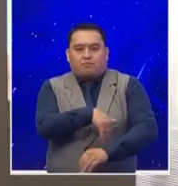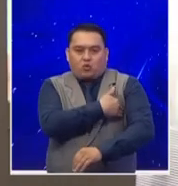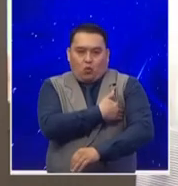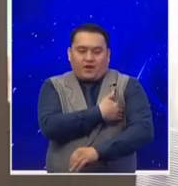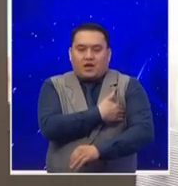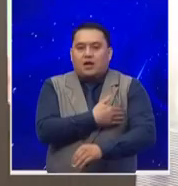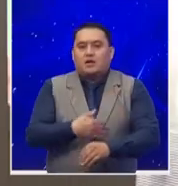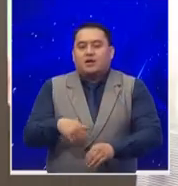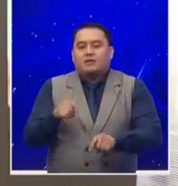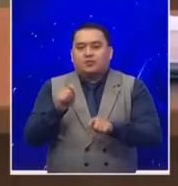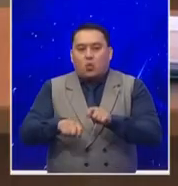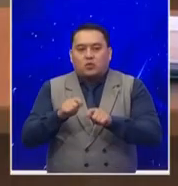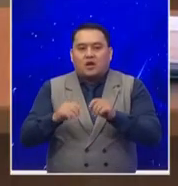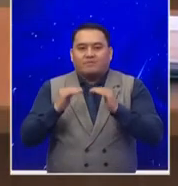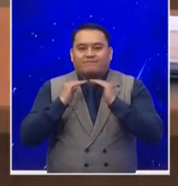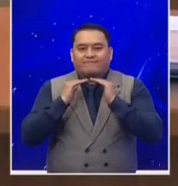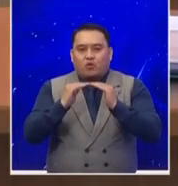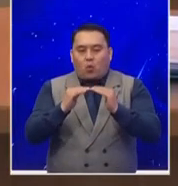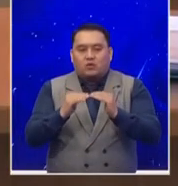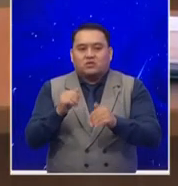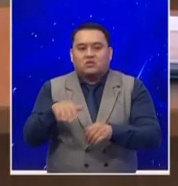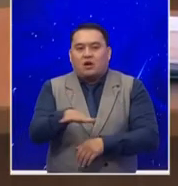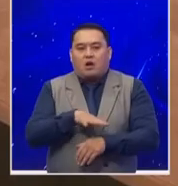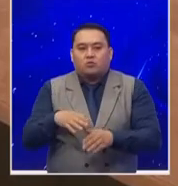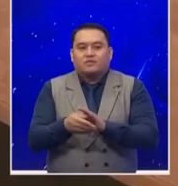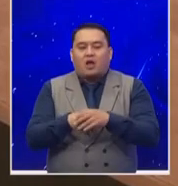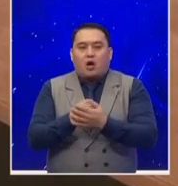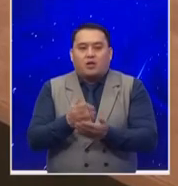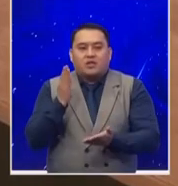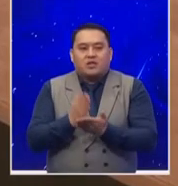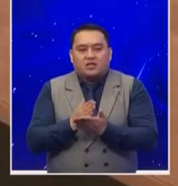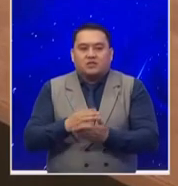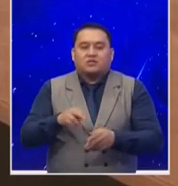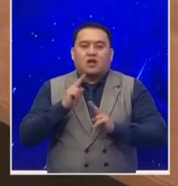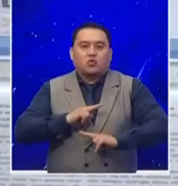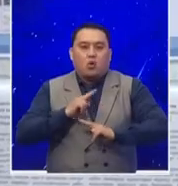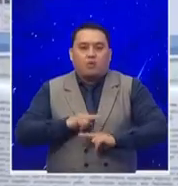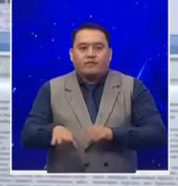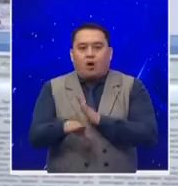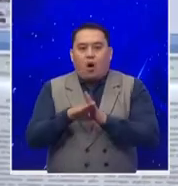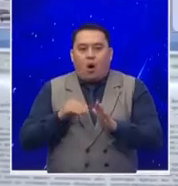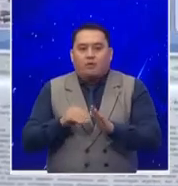термометрами, бактерицидные туннели, у каждого стола антисептики. Если со стороны состава избиркома все